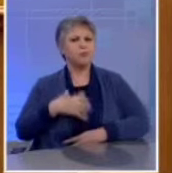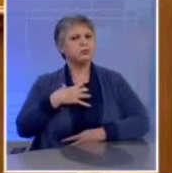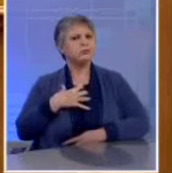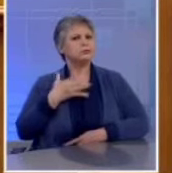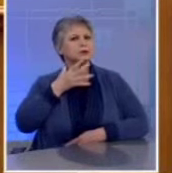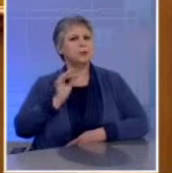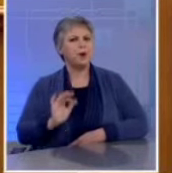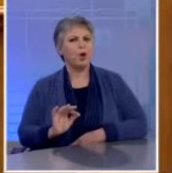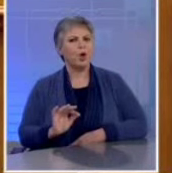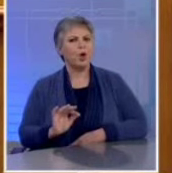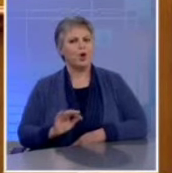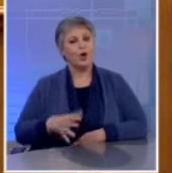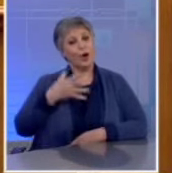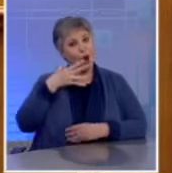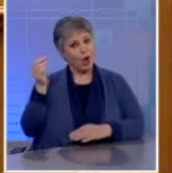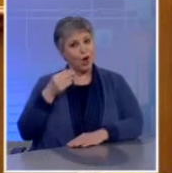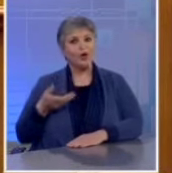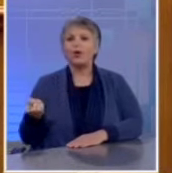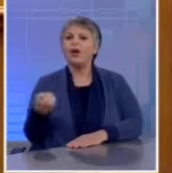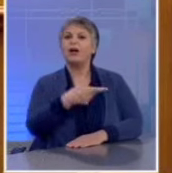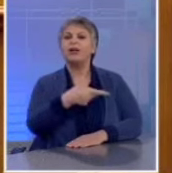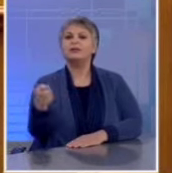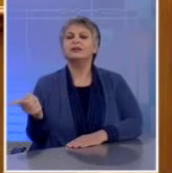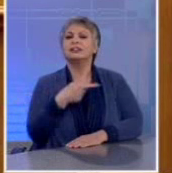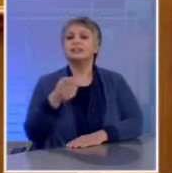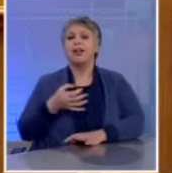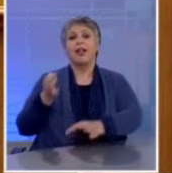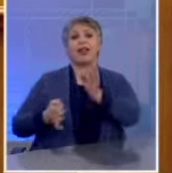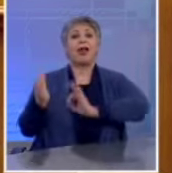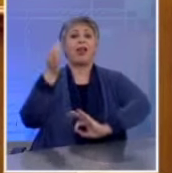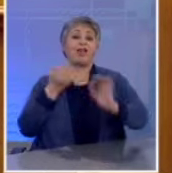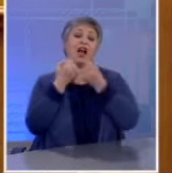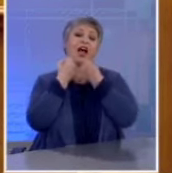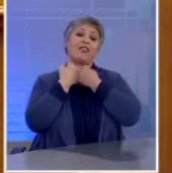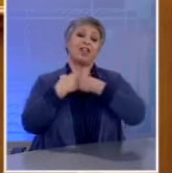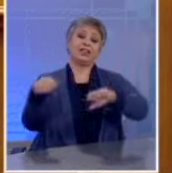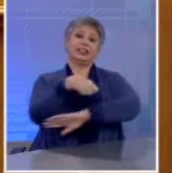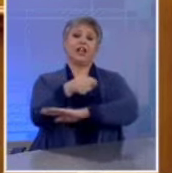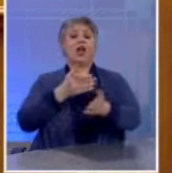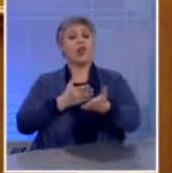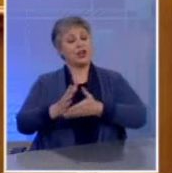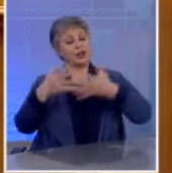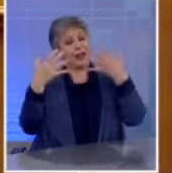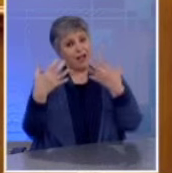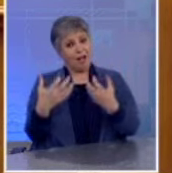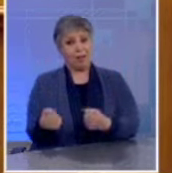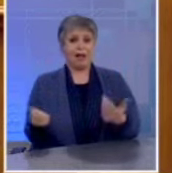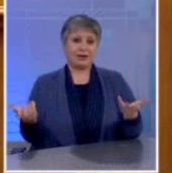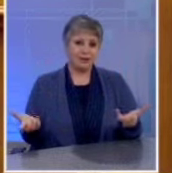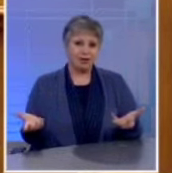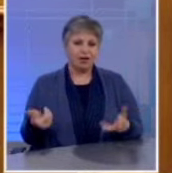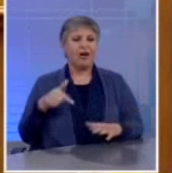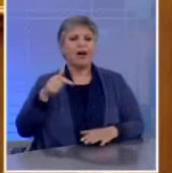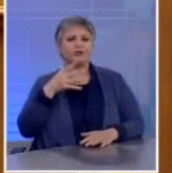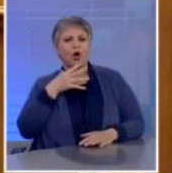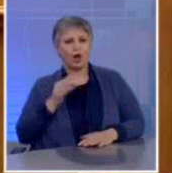Μήπως επειδή κόπτεστε για την ανεξαρτησία της δικαιοσύνης? Ή μήπως επειδή αυτή η